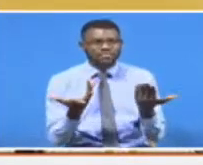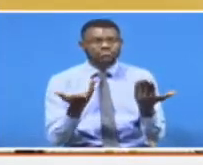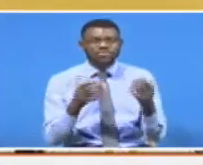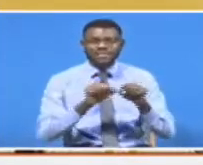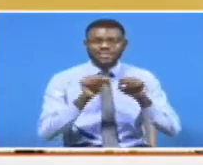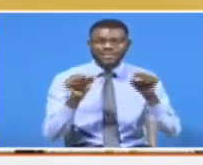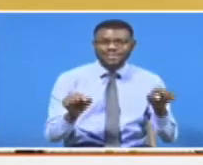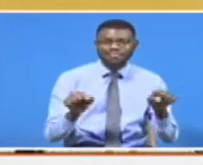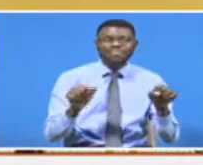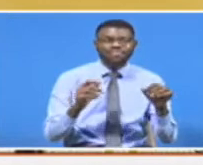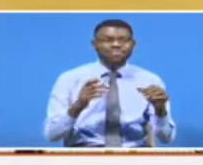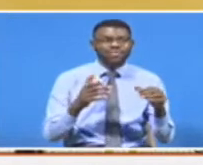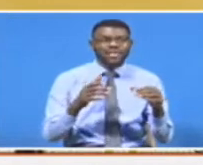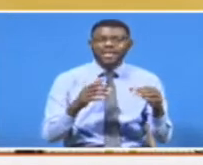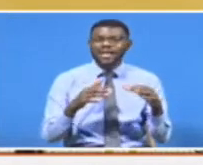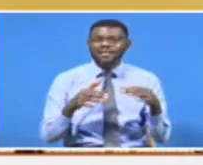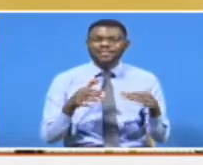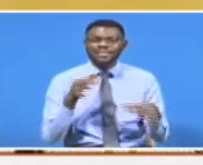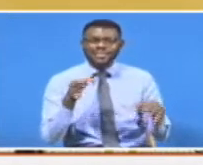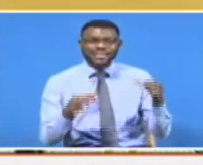have the nominee